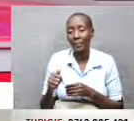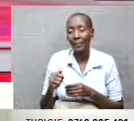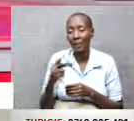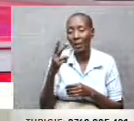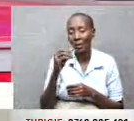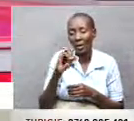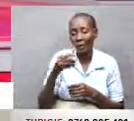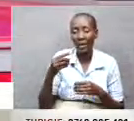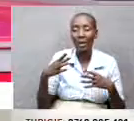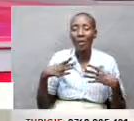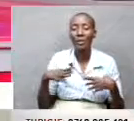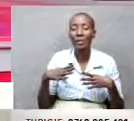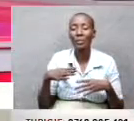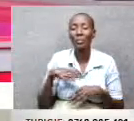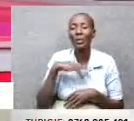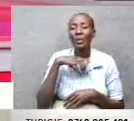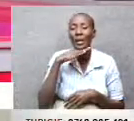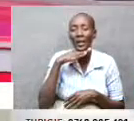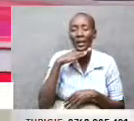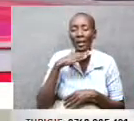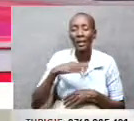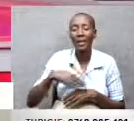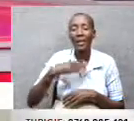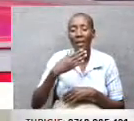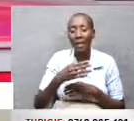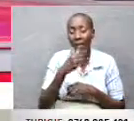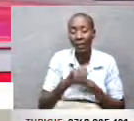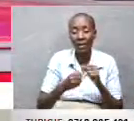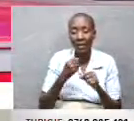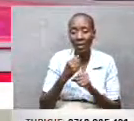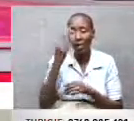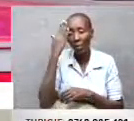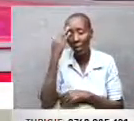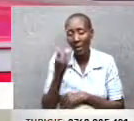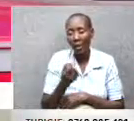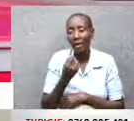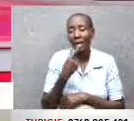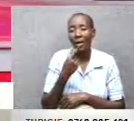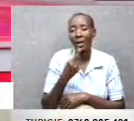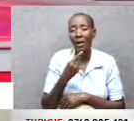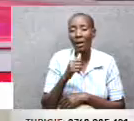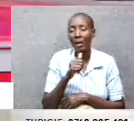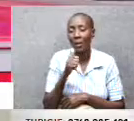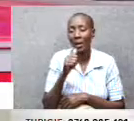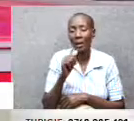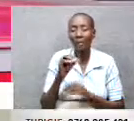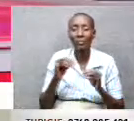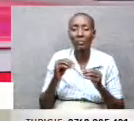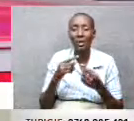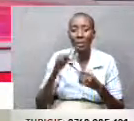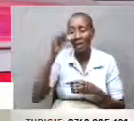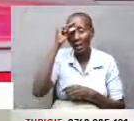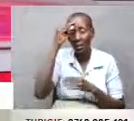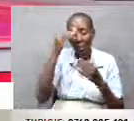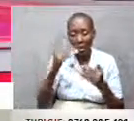20,000 huaga dunia nchini kila mwaka kwa kukosa matibabu bora. Serikali inapania kuzidisha ushirikiano